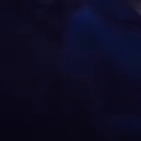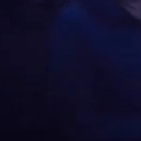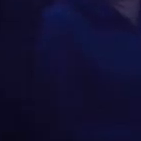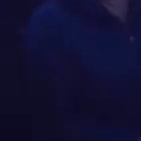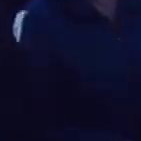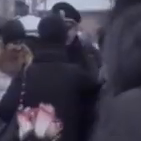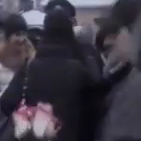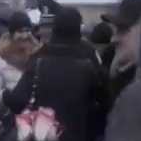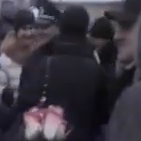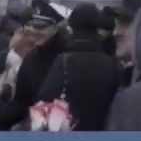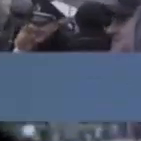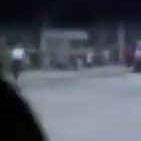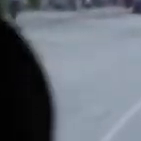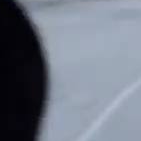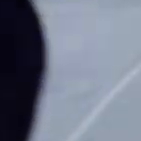Музика